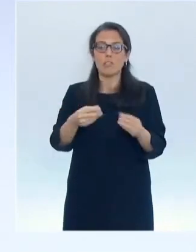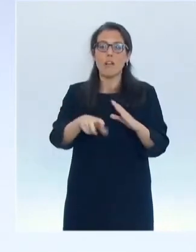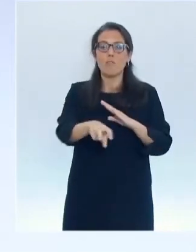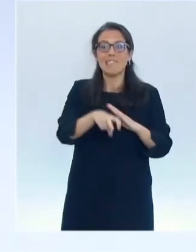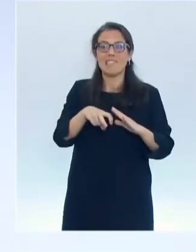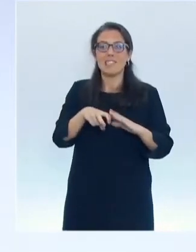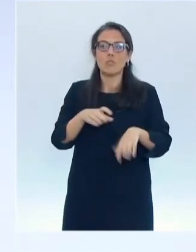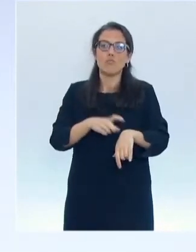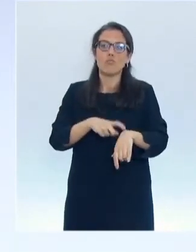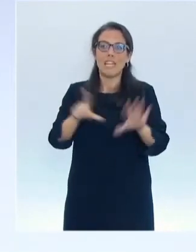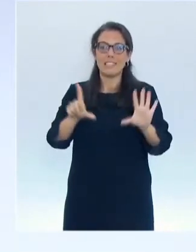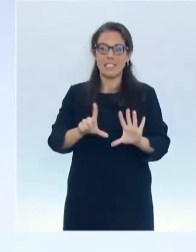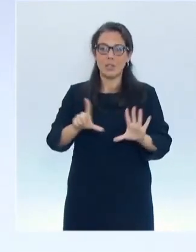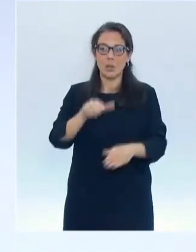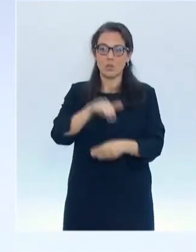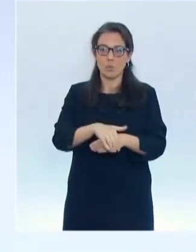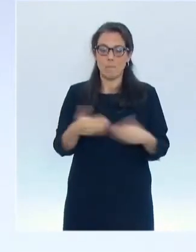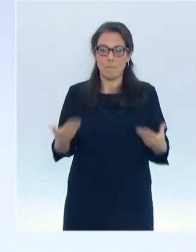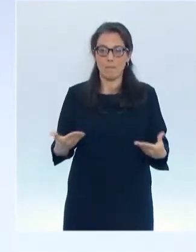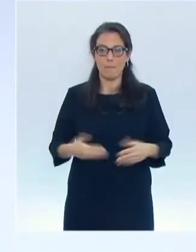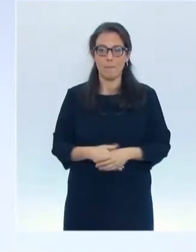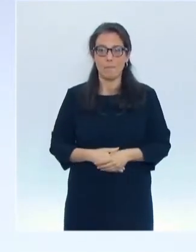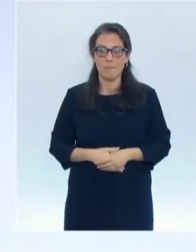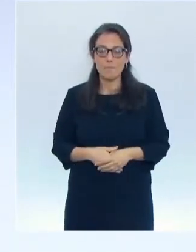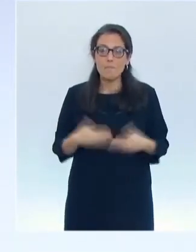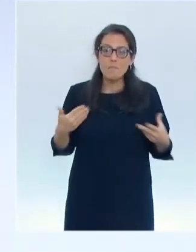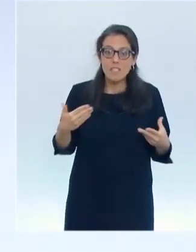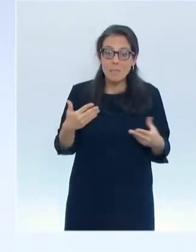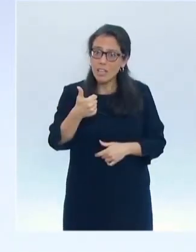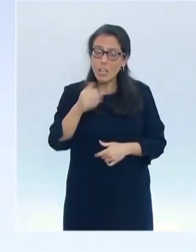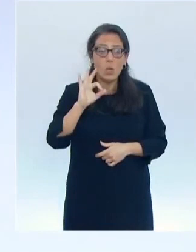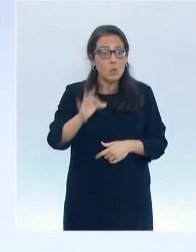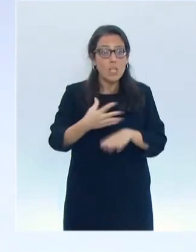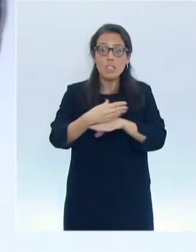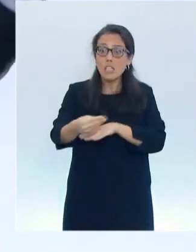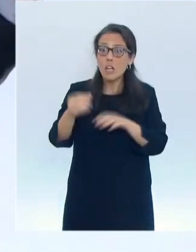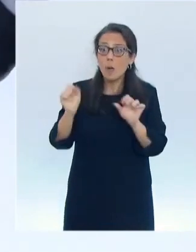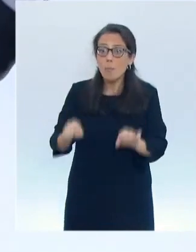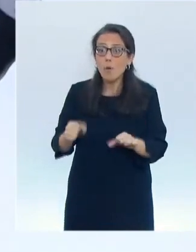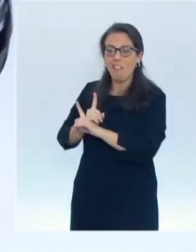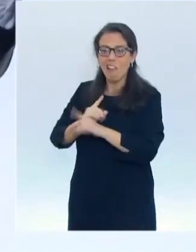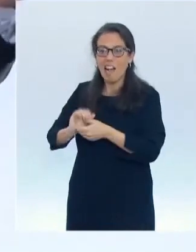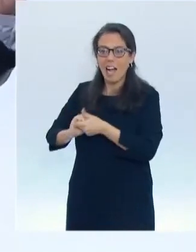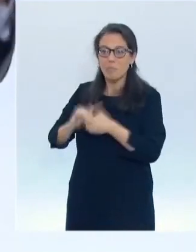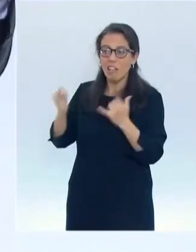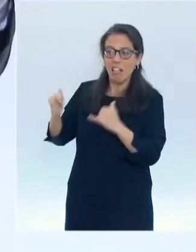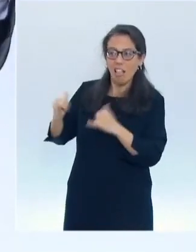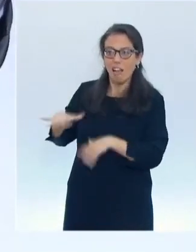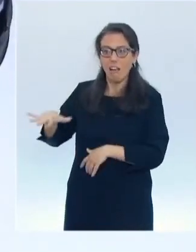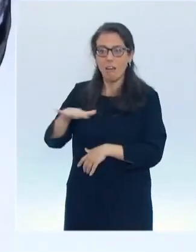donc merci davance sur les amis dans cette période si difficile je sais pouvoir compter sur votre